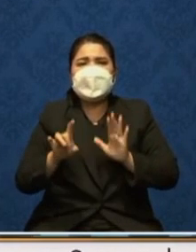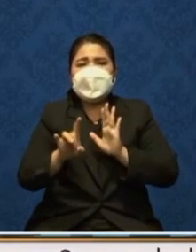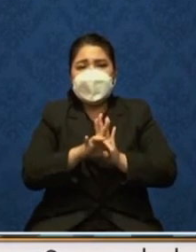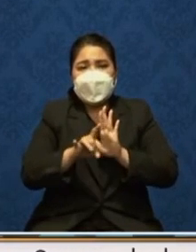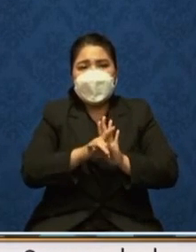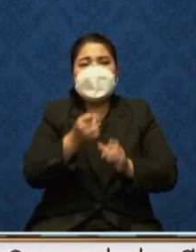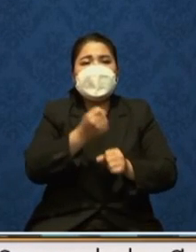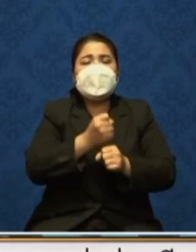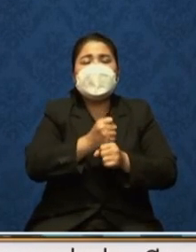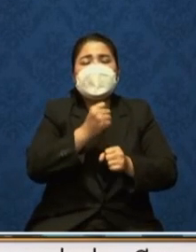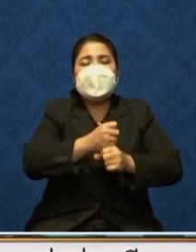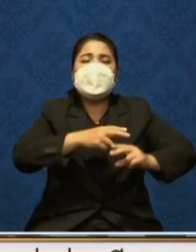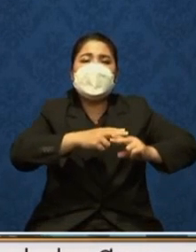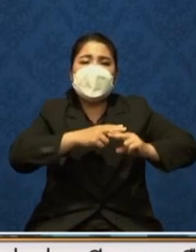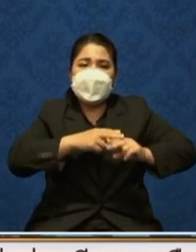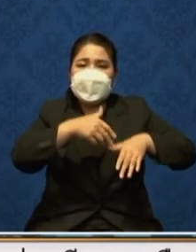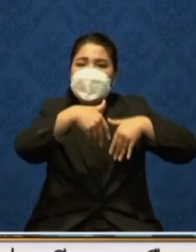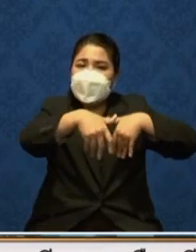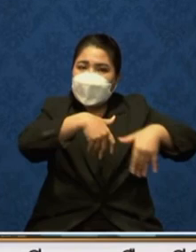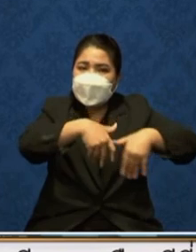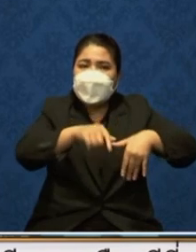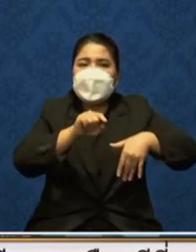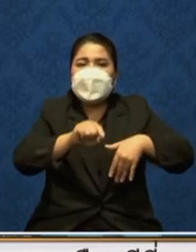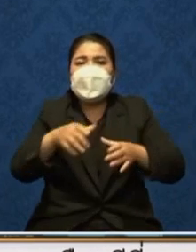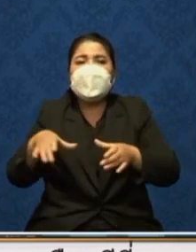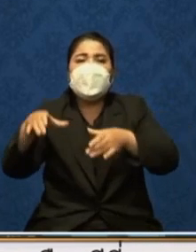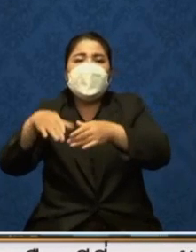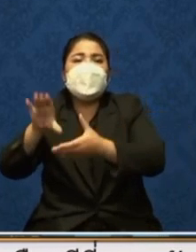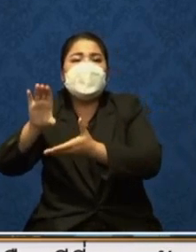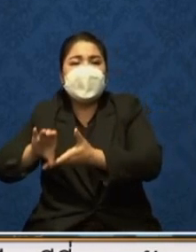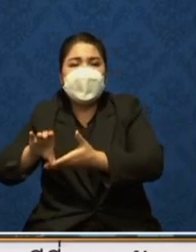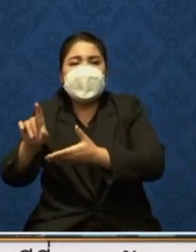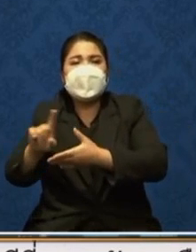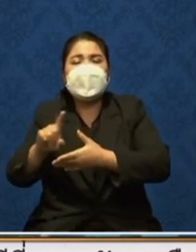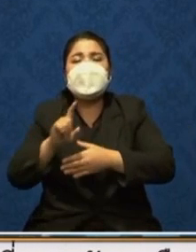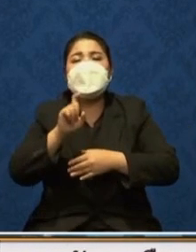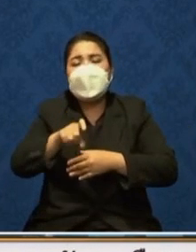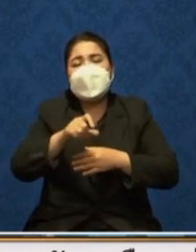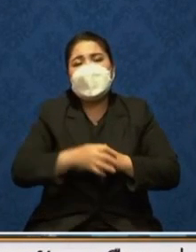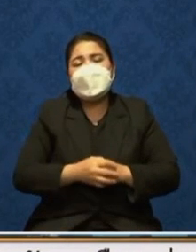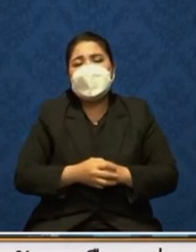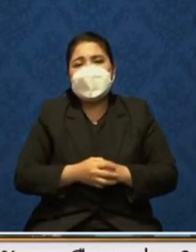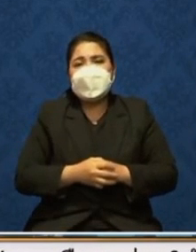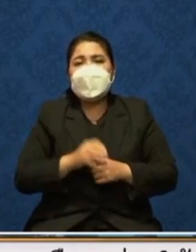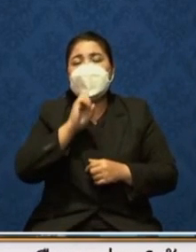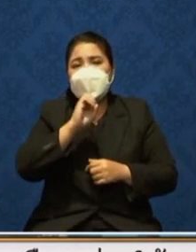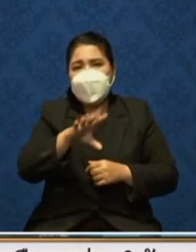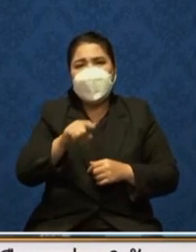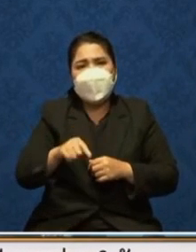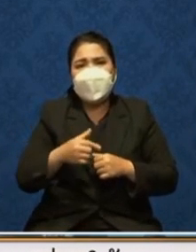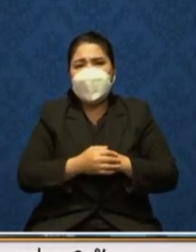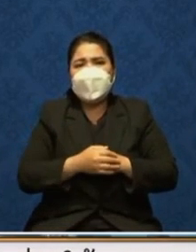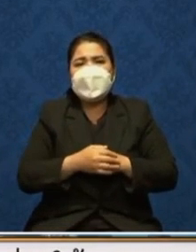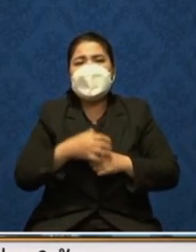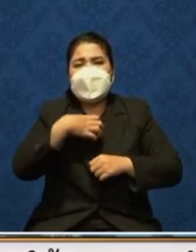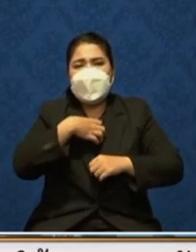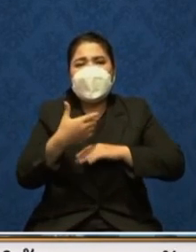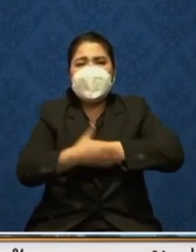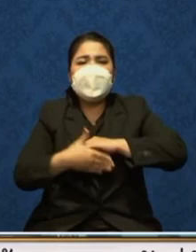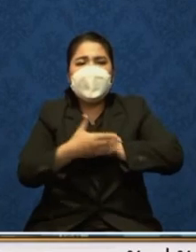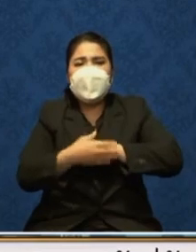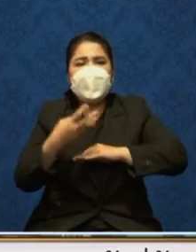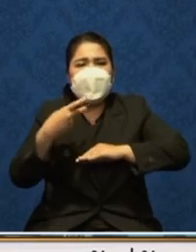เพื่อกลมทุกันแน่ครับในภาพนี้ชดเลยนะฮะ ผมบอกได้เลยวาการทเคาเล่งดันรไฟครูศูruleมา